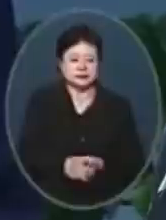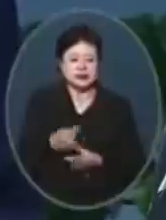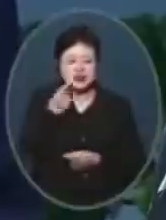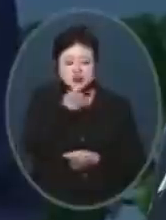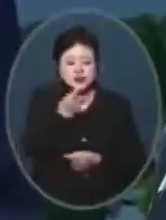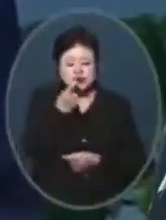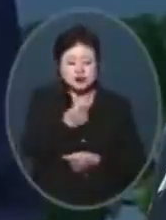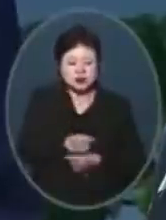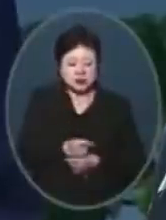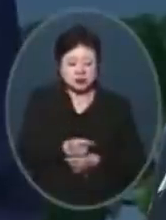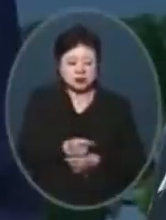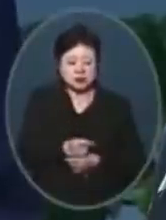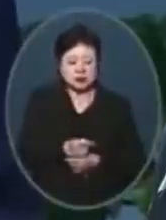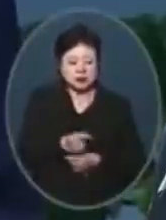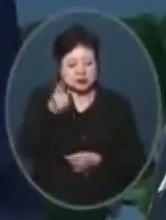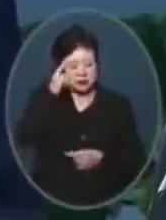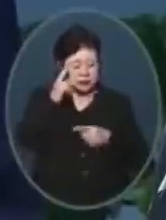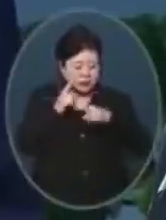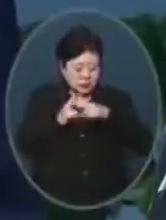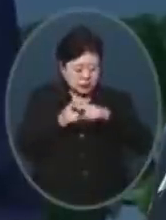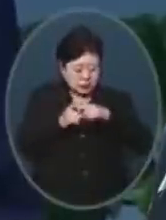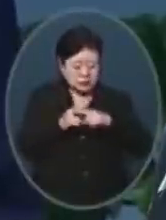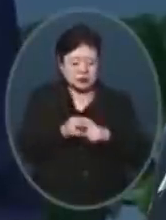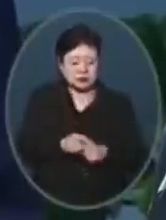입술로 긍정적인